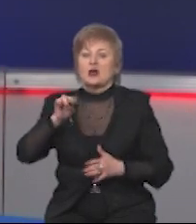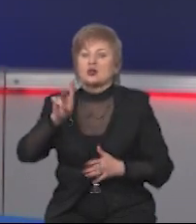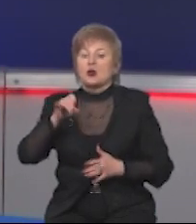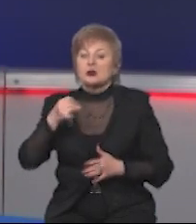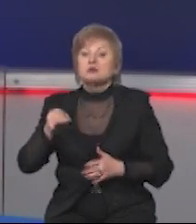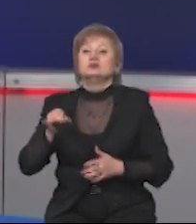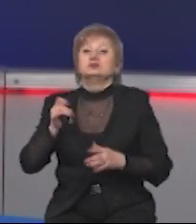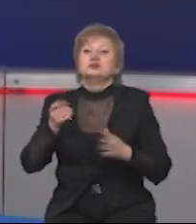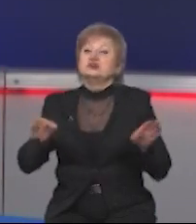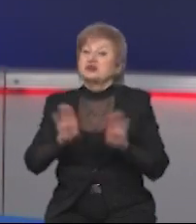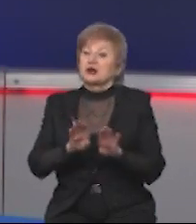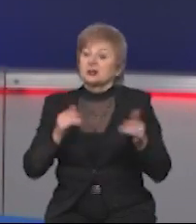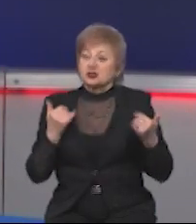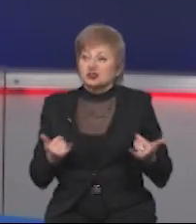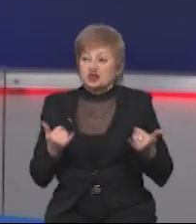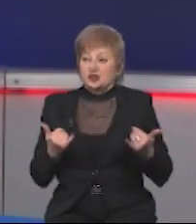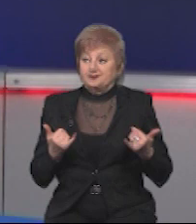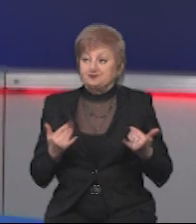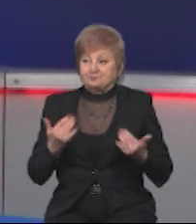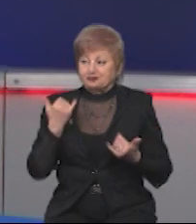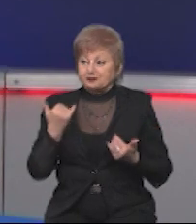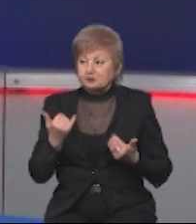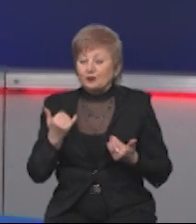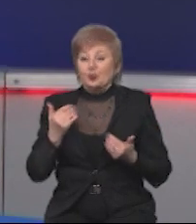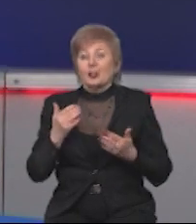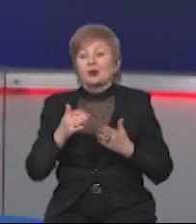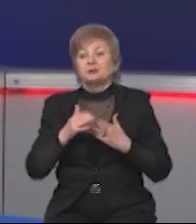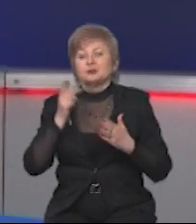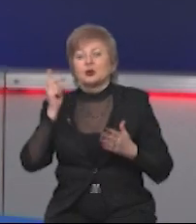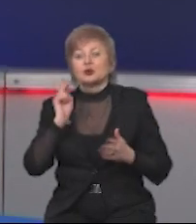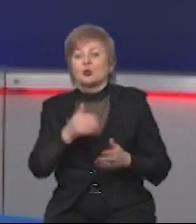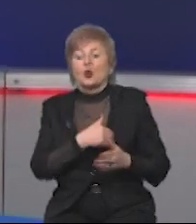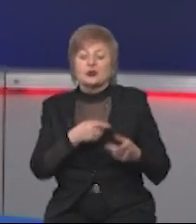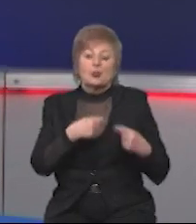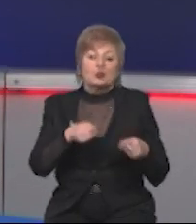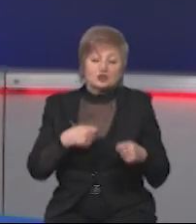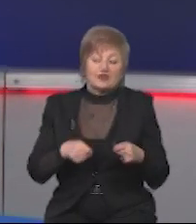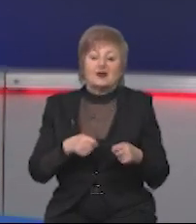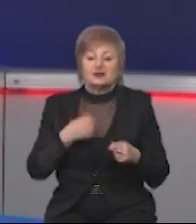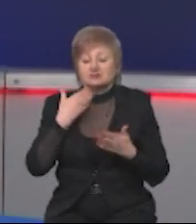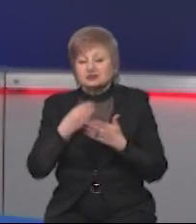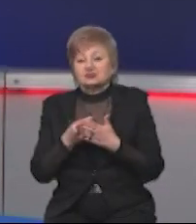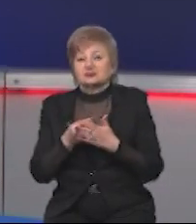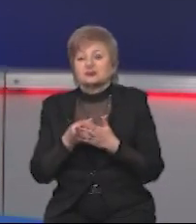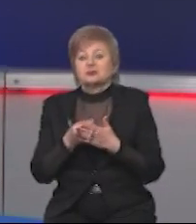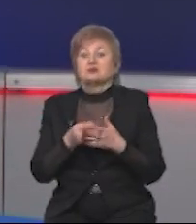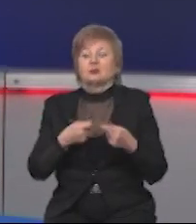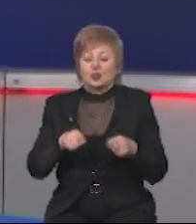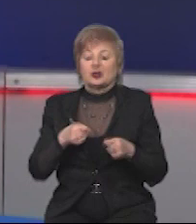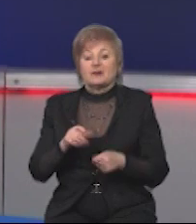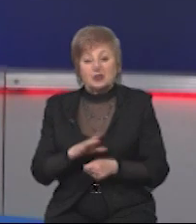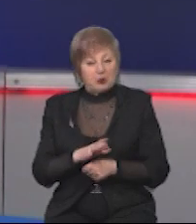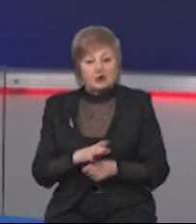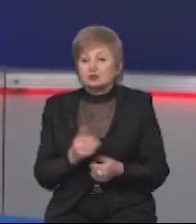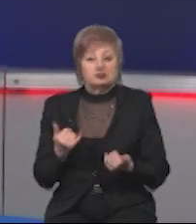закритим. Власне, туди власники домогосподарств, ті, хто бажали продати свої овочі, там реалізували свою